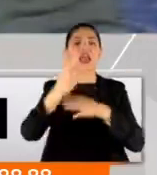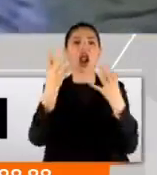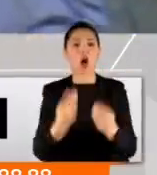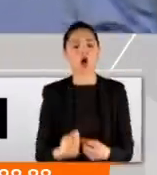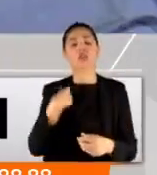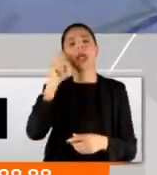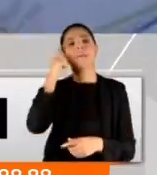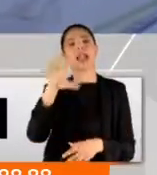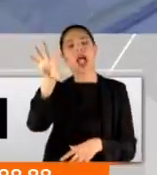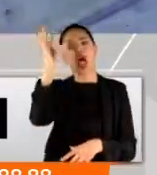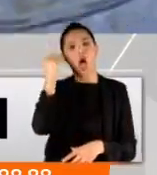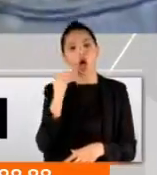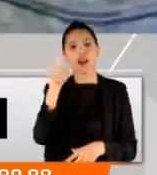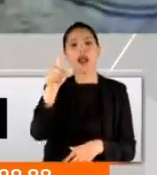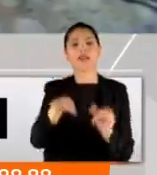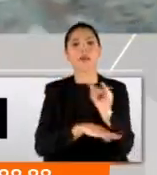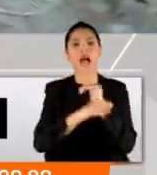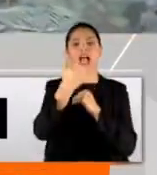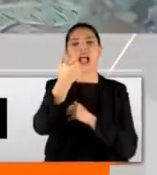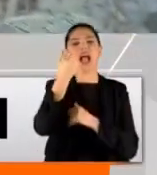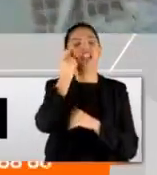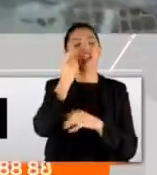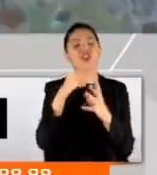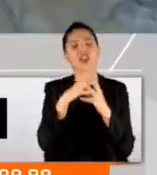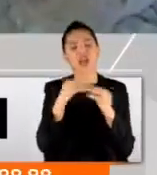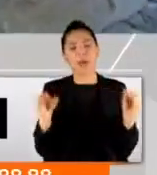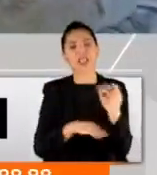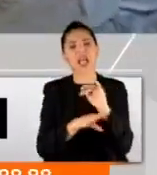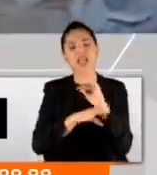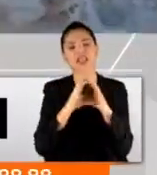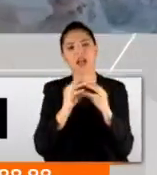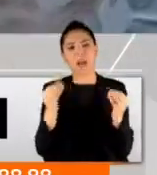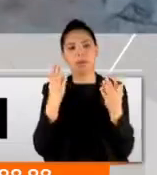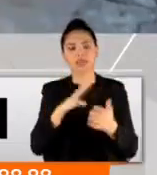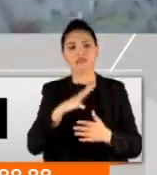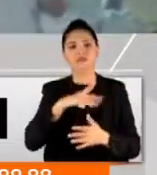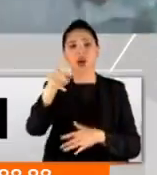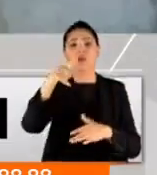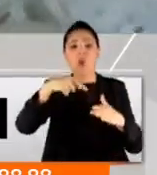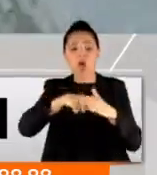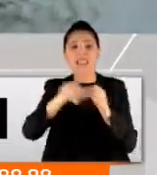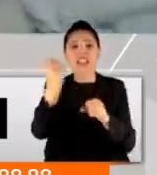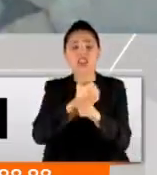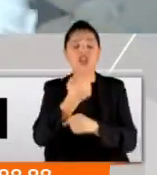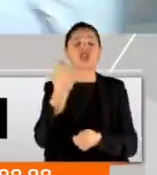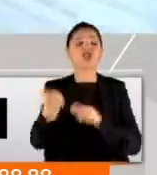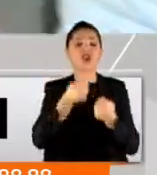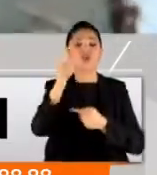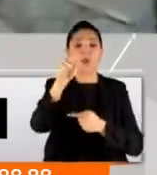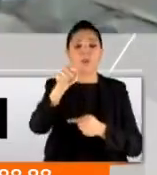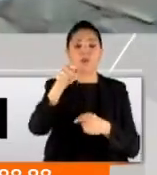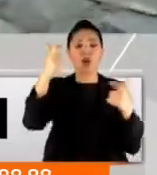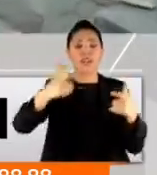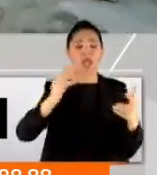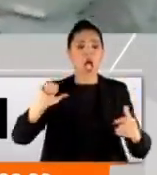olduğu bilgisi var. Hayatını da 6 kişinin kaybettiği bilgisi var. Enkaz çalışmaları işte bu noktada yoğunlaşıyor gördüğünüz gibi.